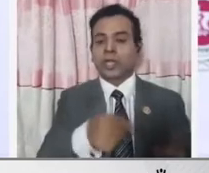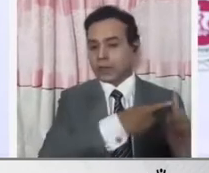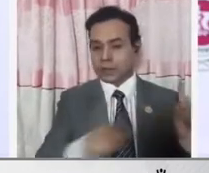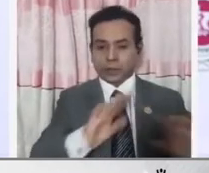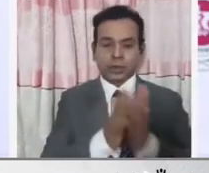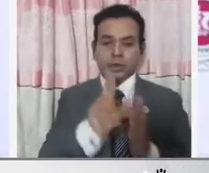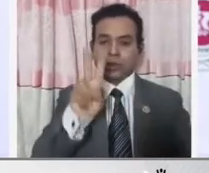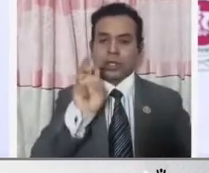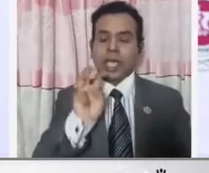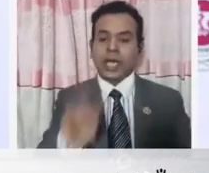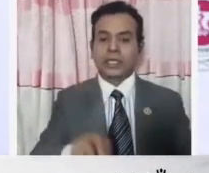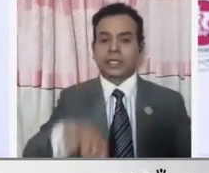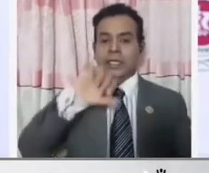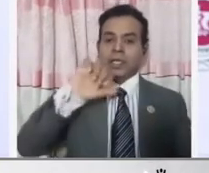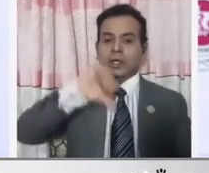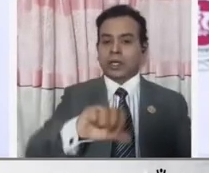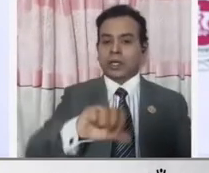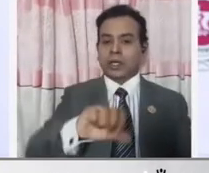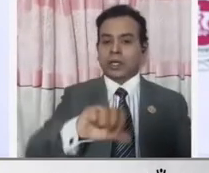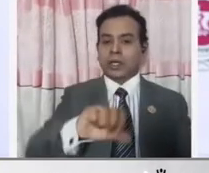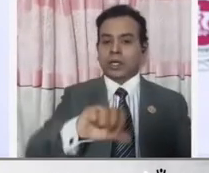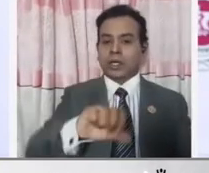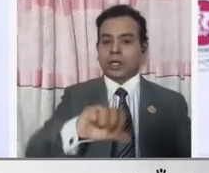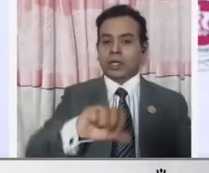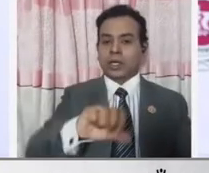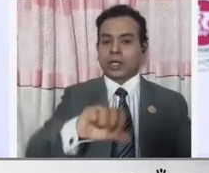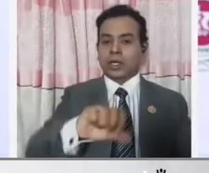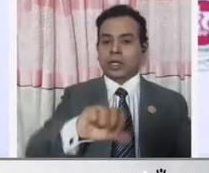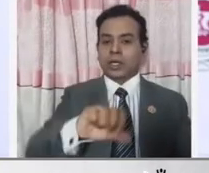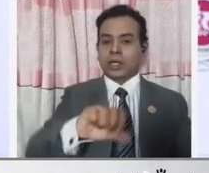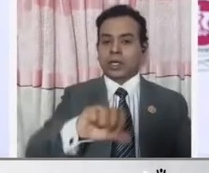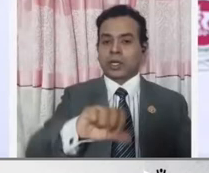জন, নারী ৫০১ জন। শতাংশের বিবেচনায়